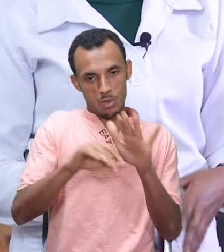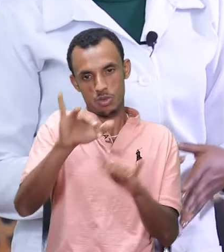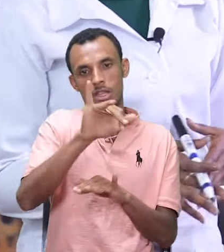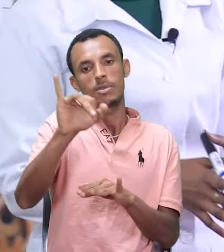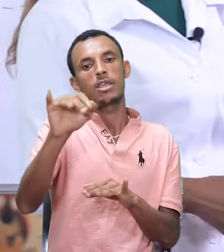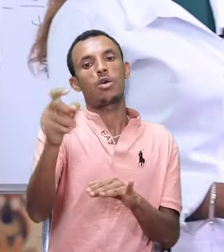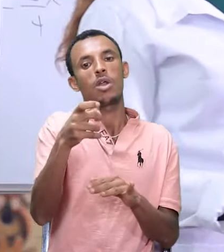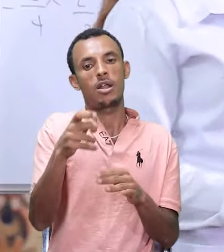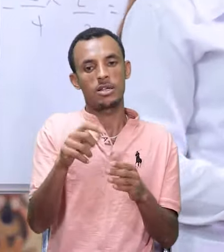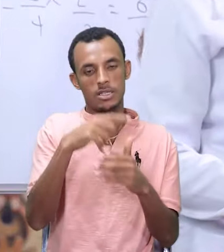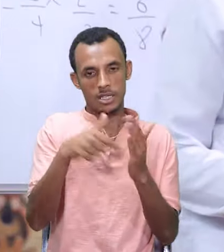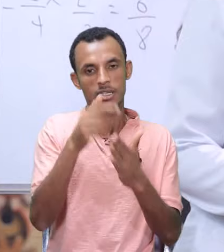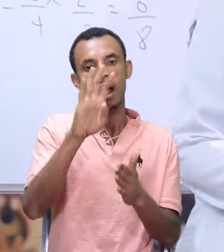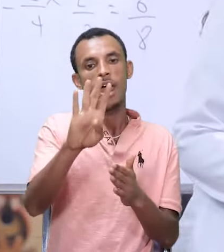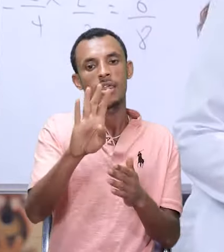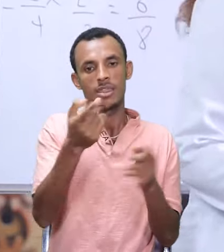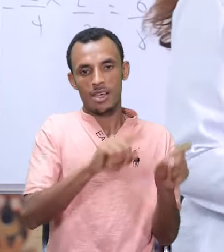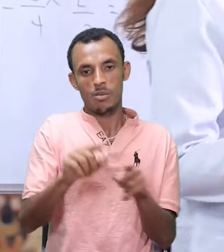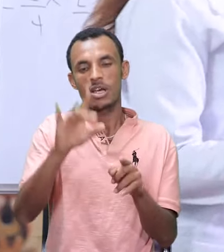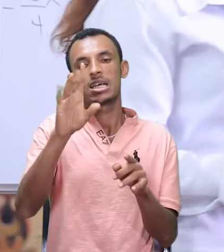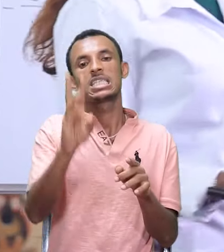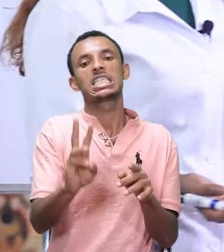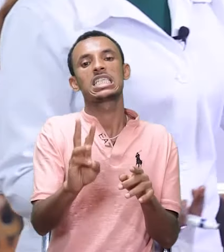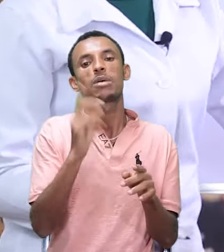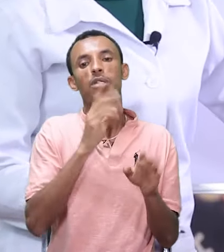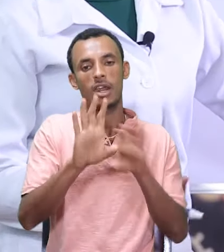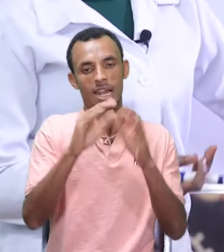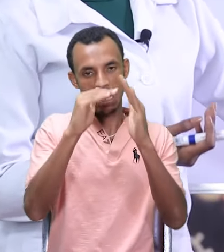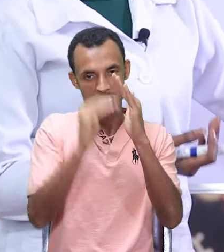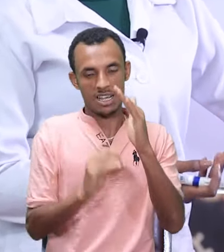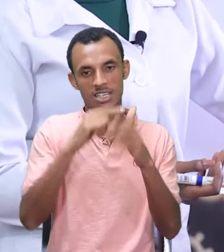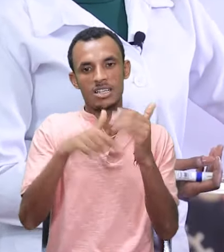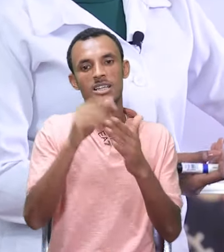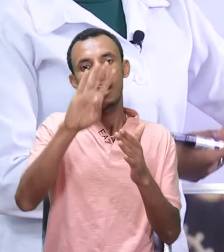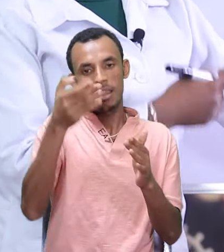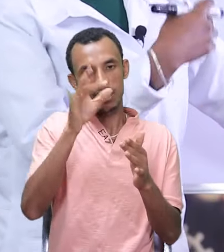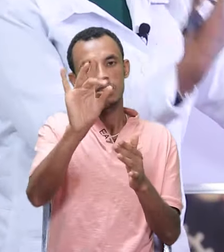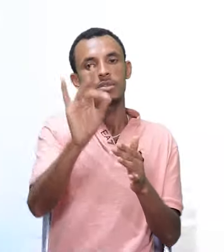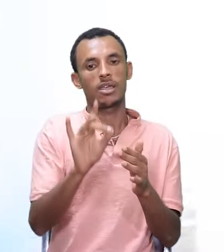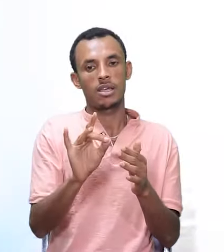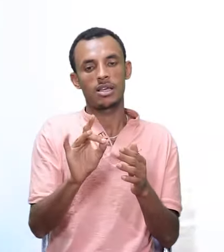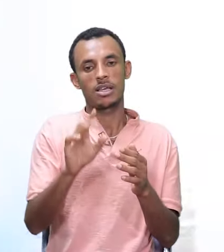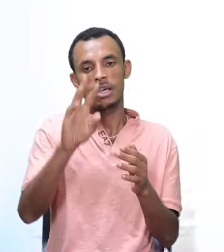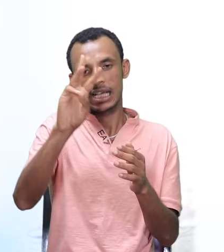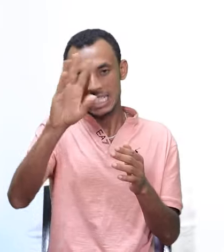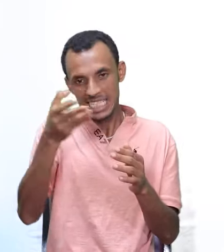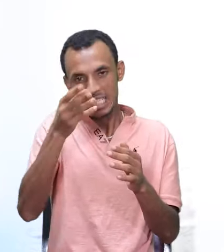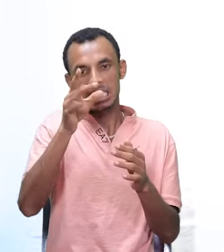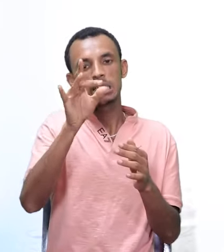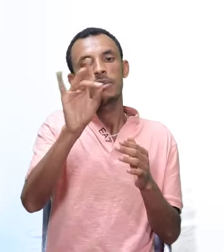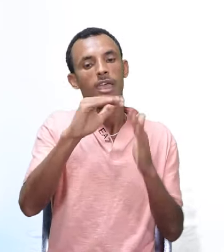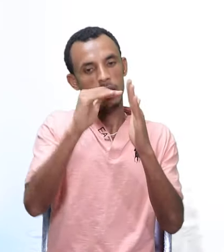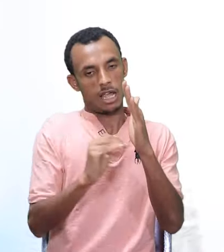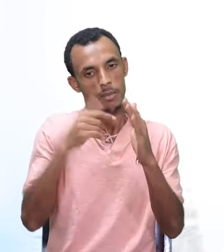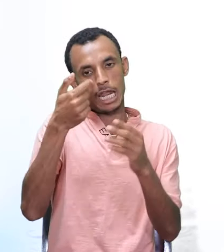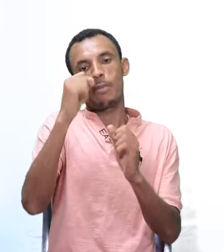ተመሳሳይ ሆኗል። ስለዚህ 4 ደግሞ ከ6 ምን ያደርጋል? ያንሳል። ስለዚህ 4/8 ከ6/8